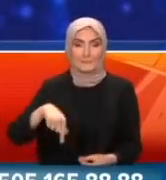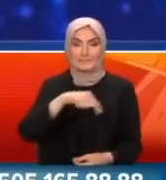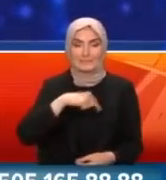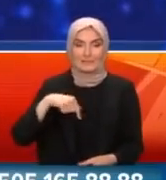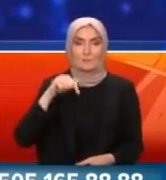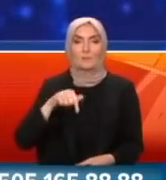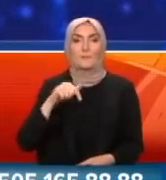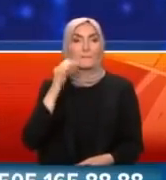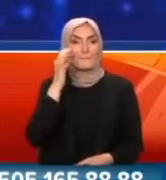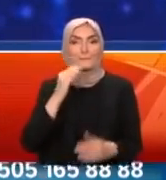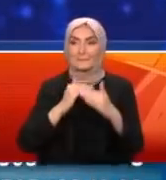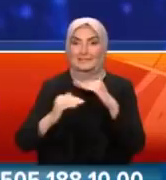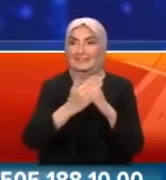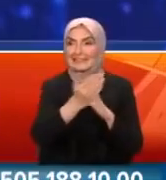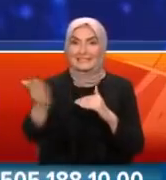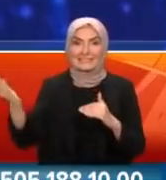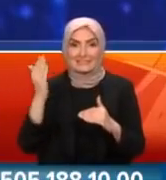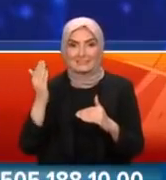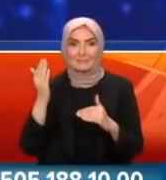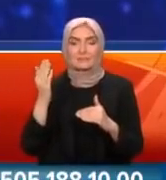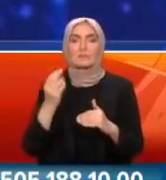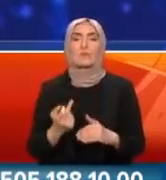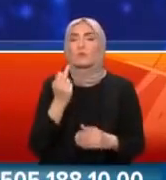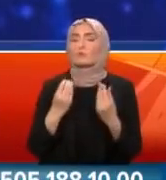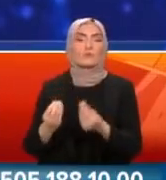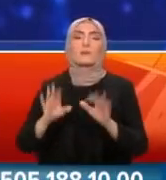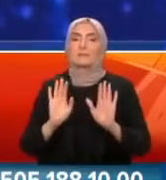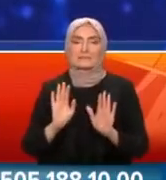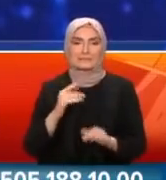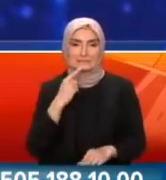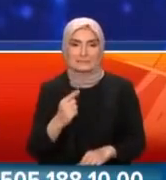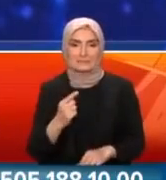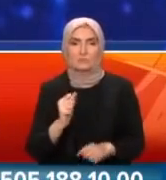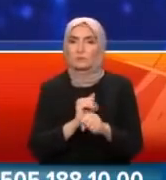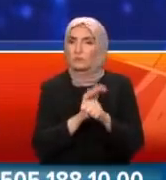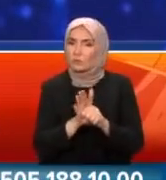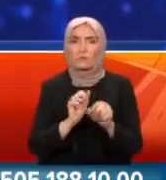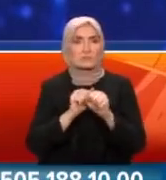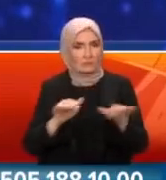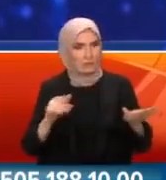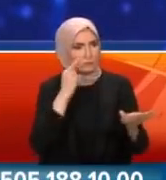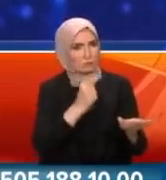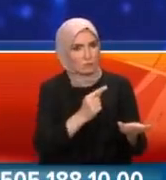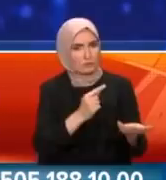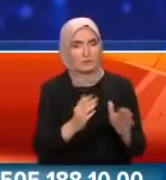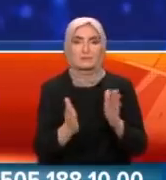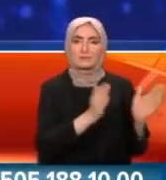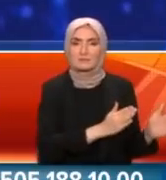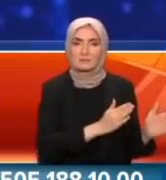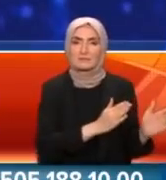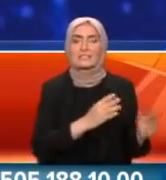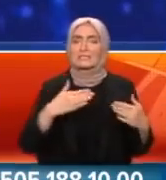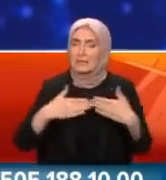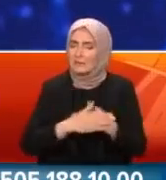beklentilerini boşa çıkarmamak için Corona virüs salgınına rağmen Gece gündüz demeden